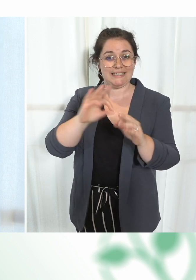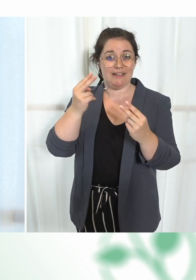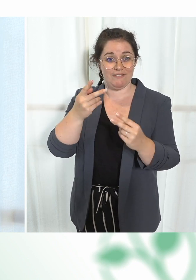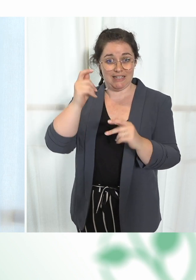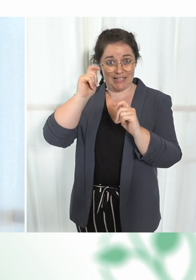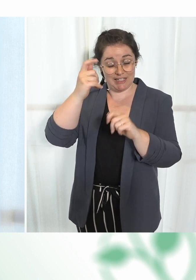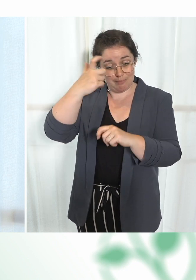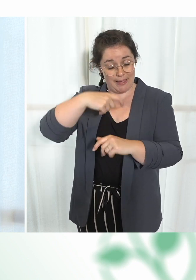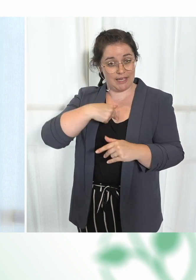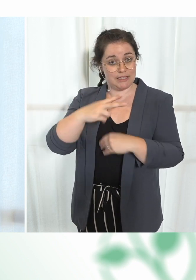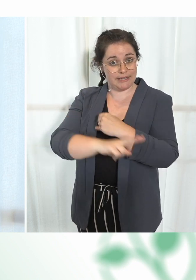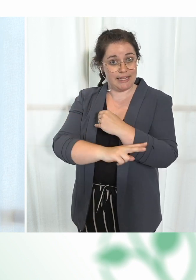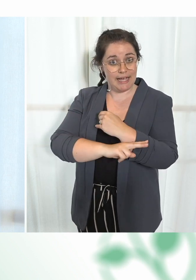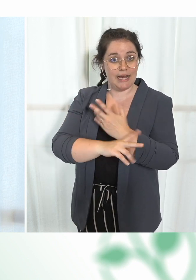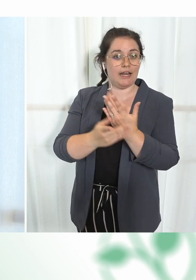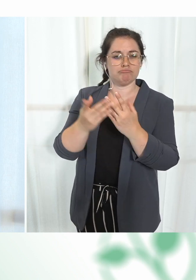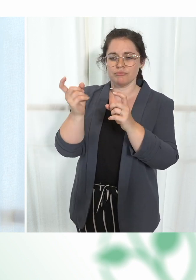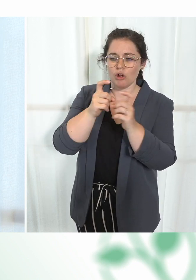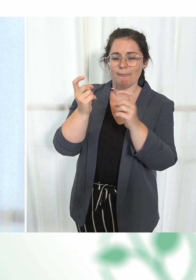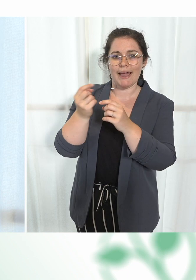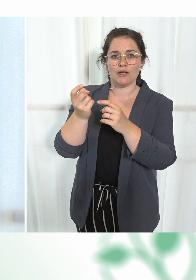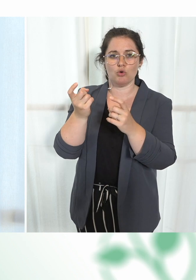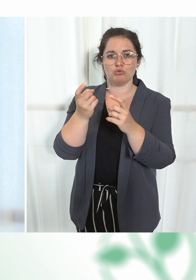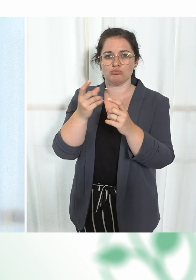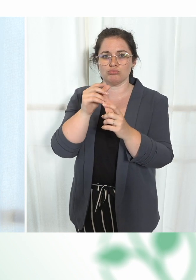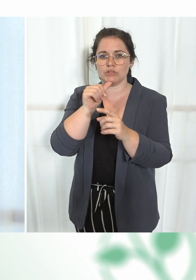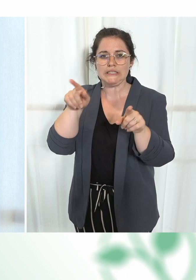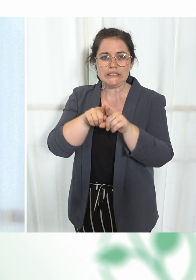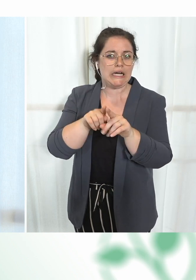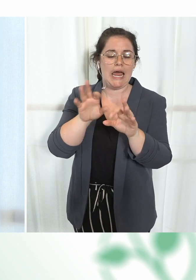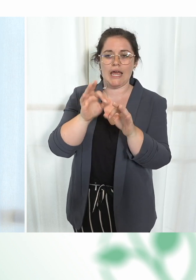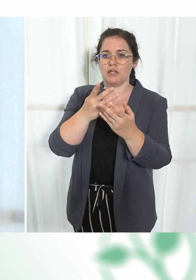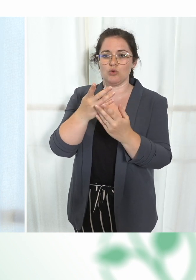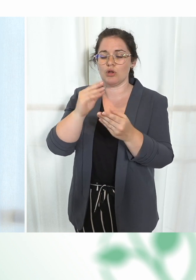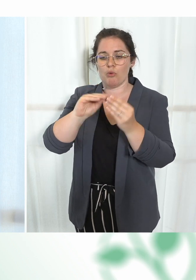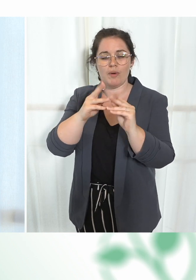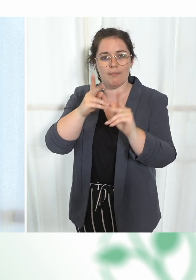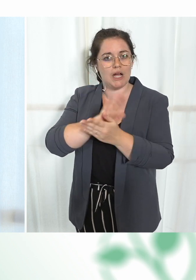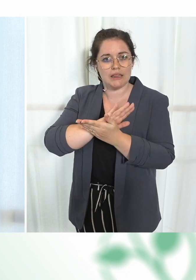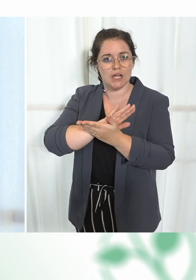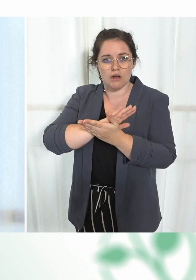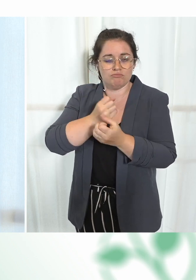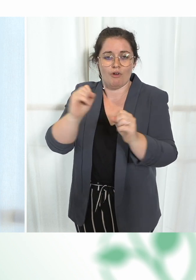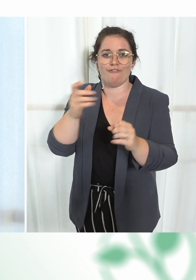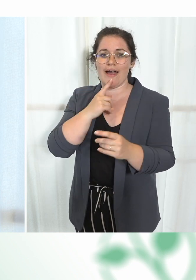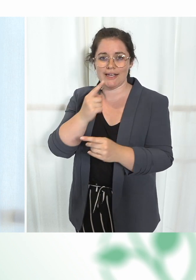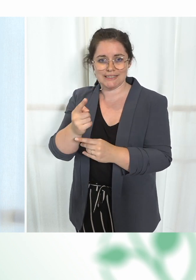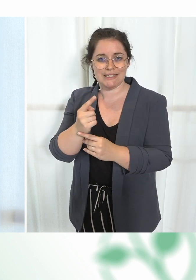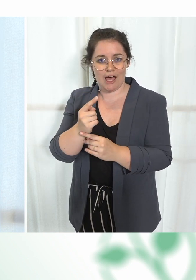werde, dass ich Unstimmigkeiten, Meinungsverschiedenheiten oder Probleme frei ansprechen kann und dass wir dann